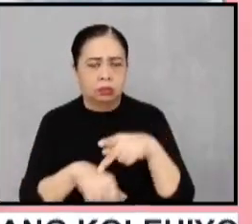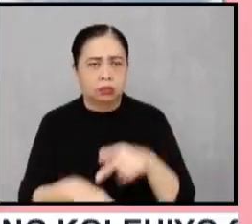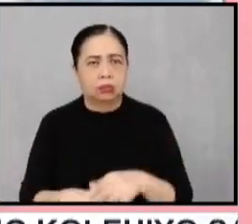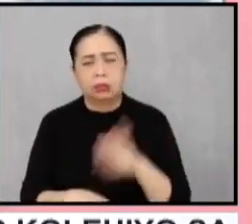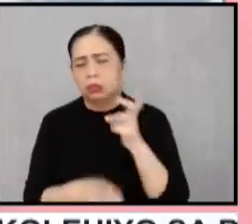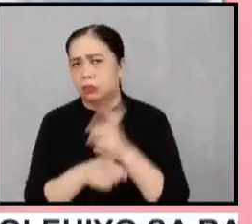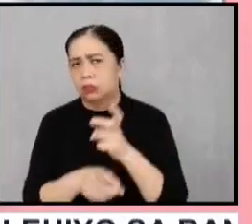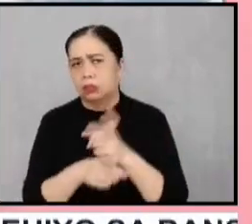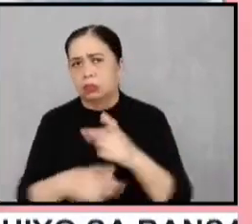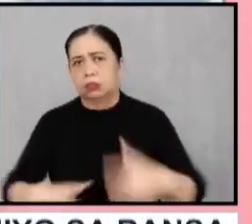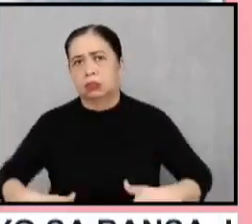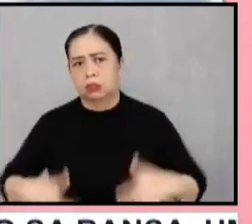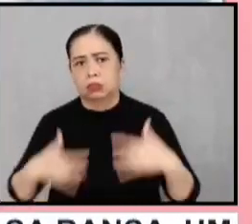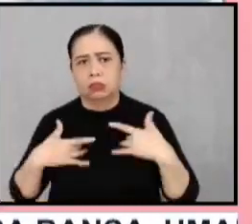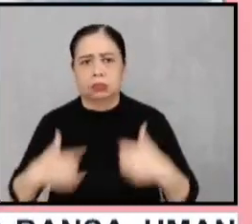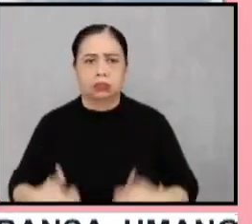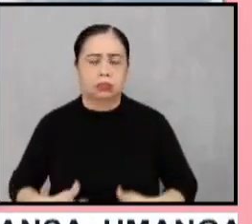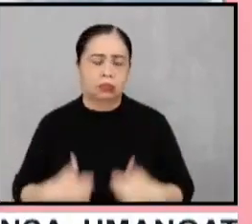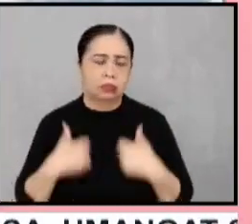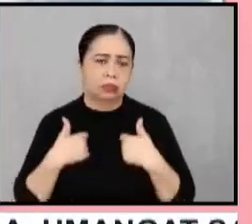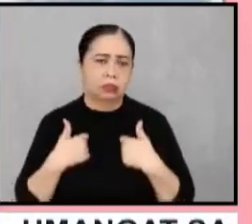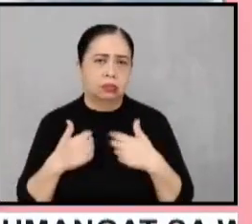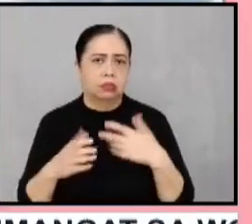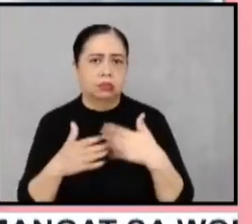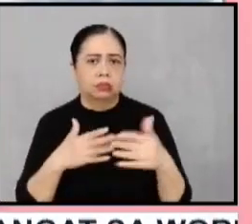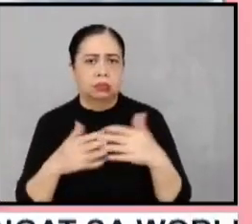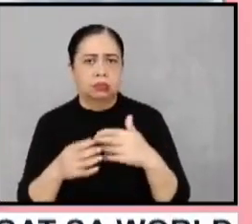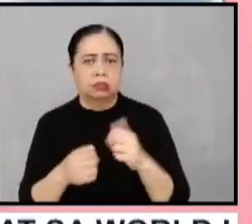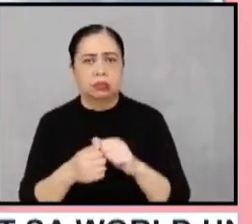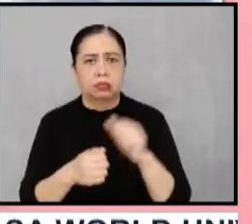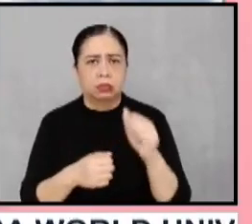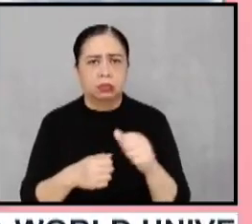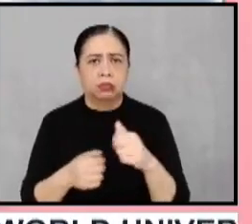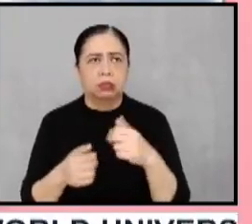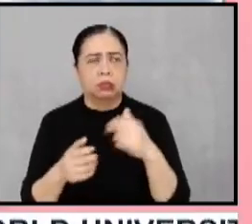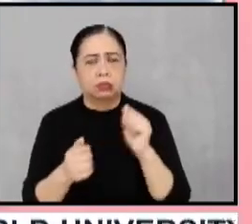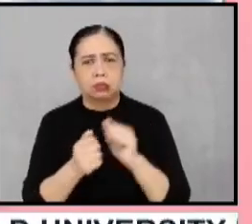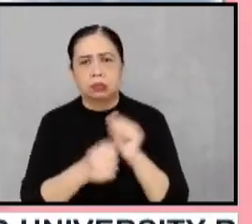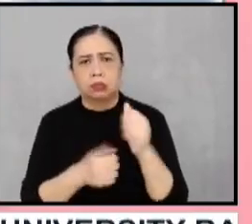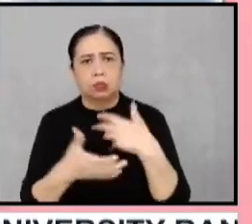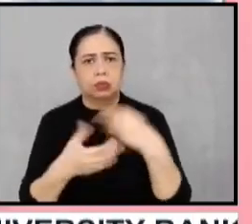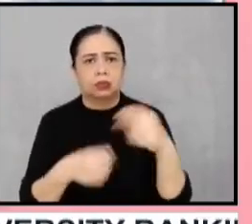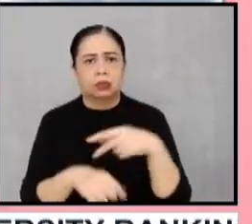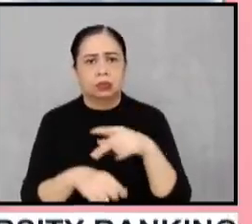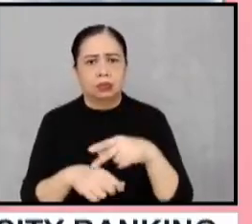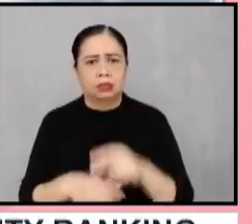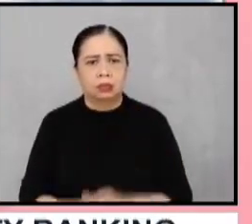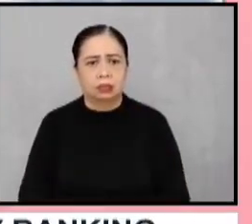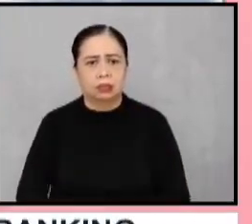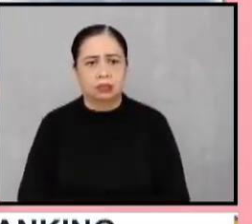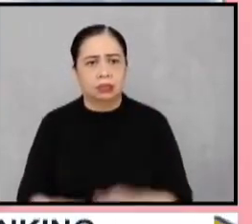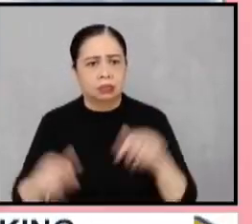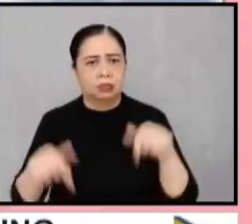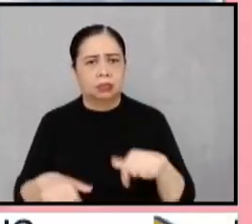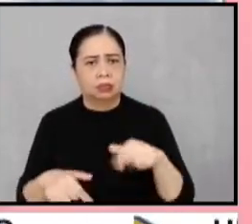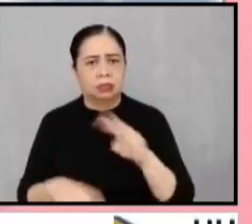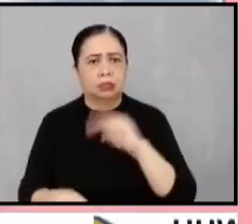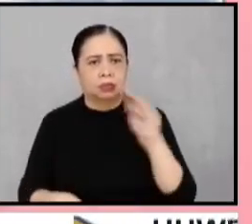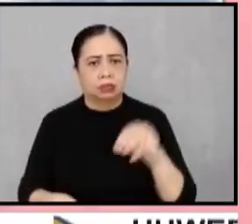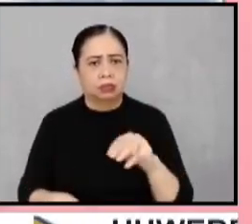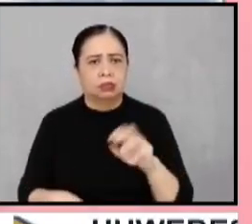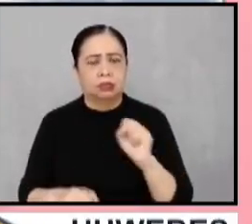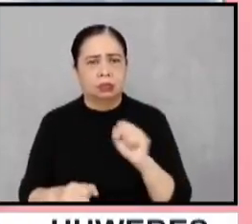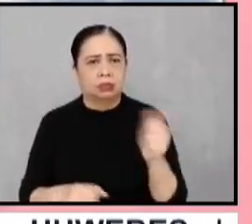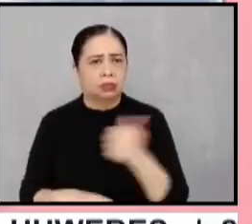buhay namin. Kahit humalayo, wag lang po sa labas ng bansa, kung dito lang po sa Maynila, basta may pamasahe